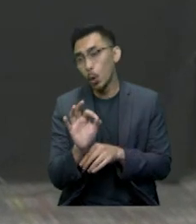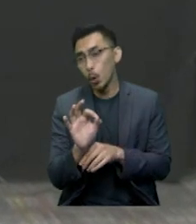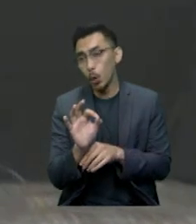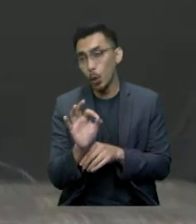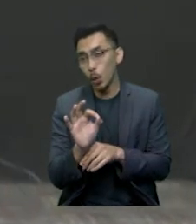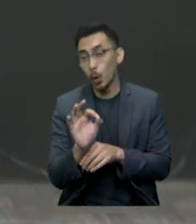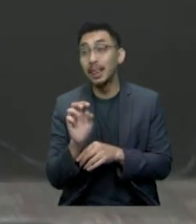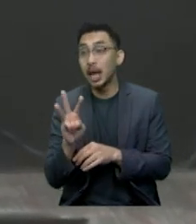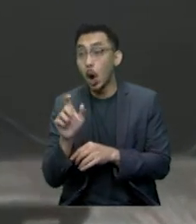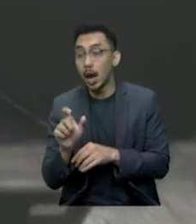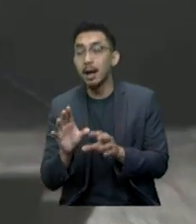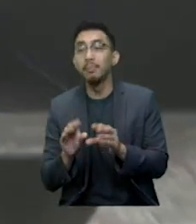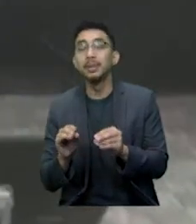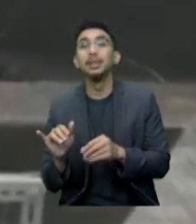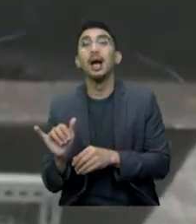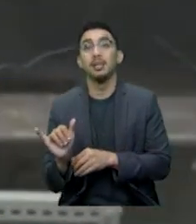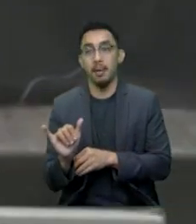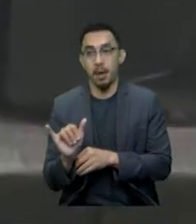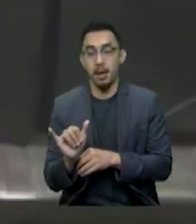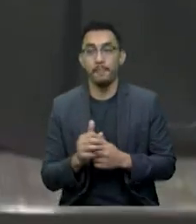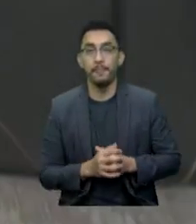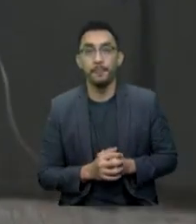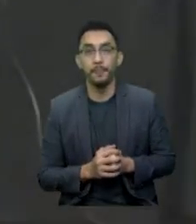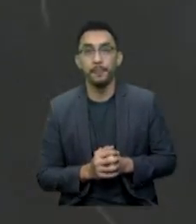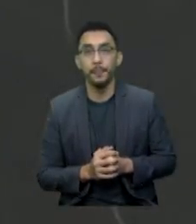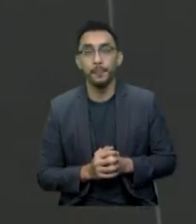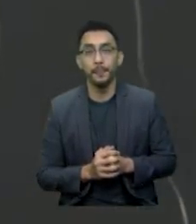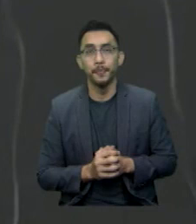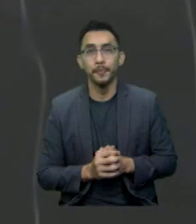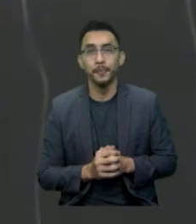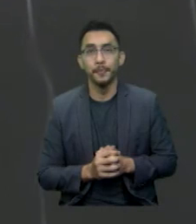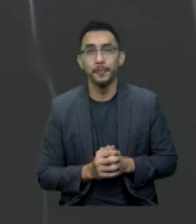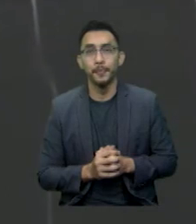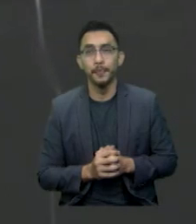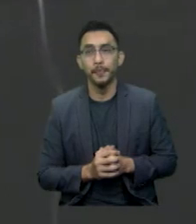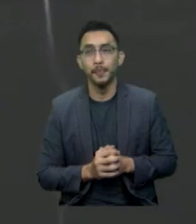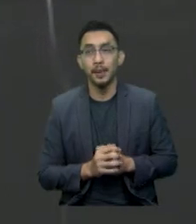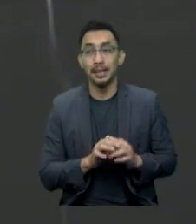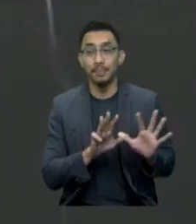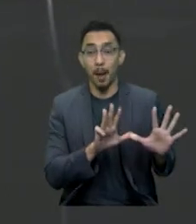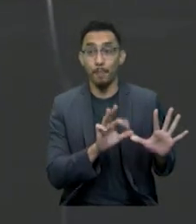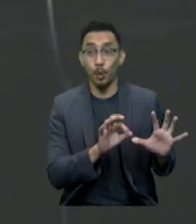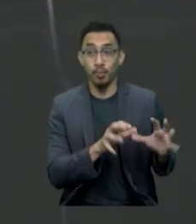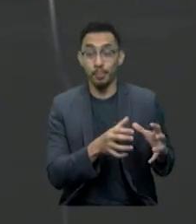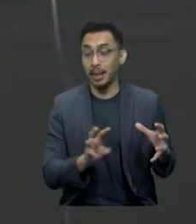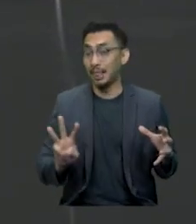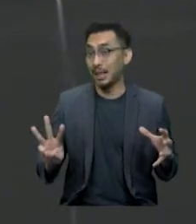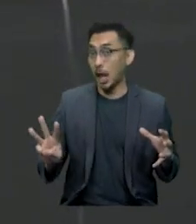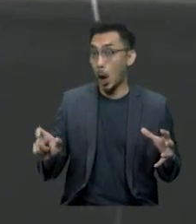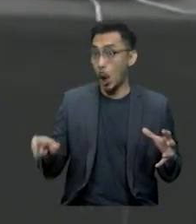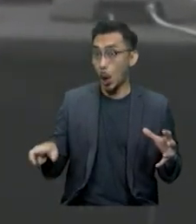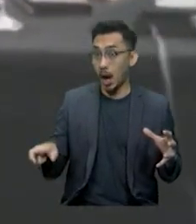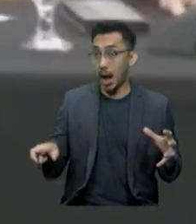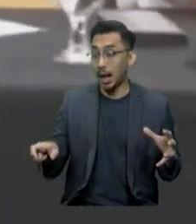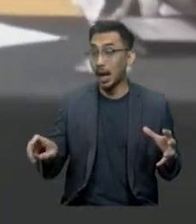sama. Yang 90. Ya. Kemudian yang 3. Yang 3 ini 2